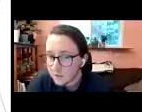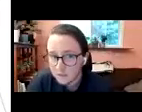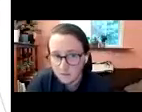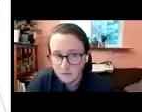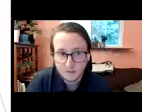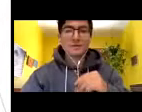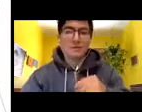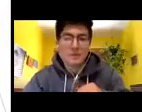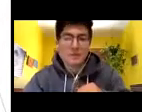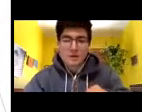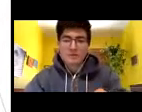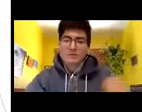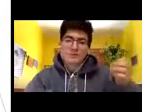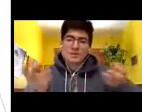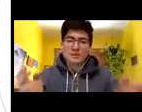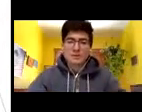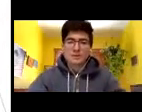Il nous reste 15 minutes.